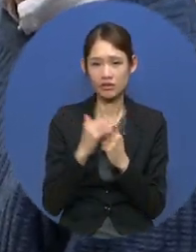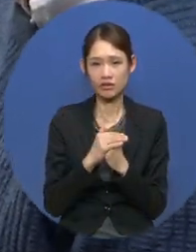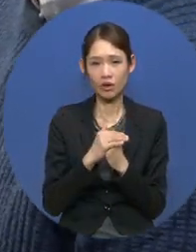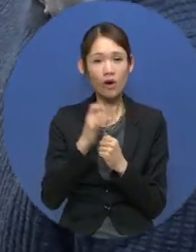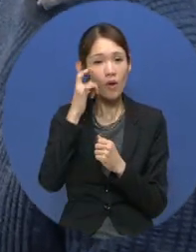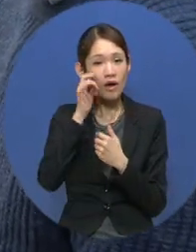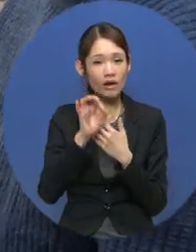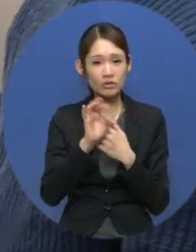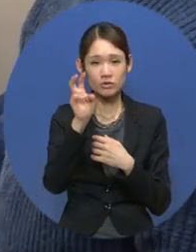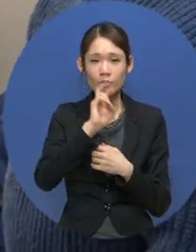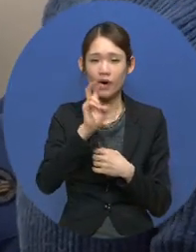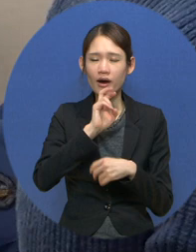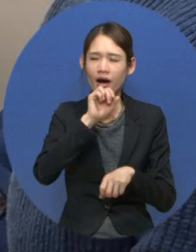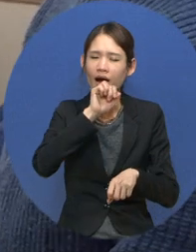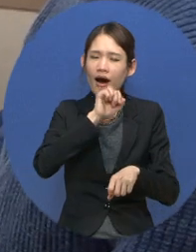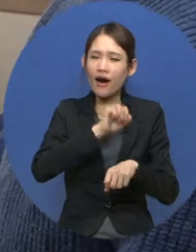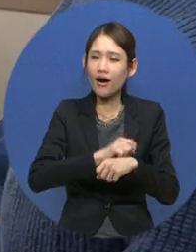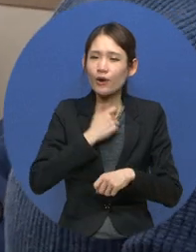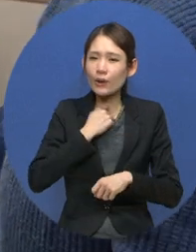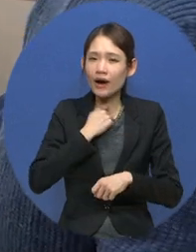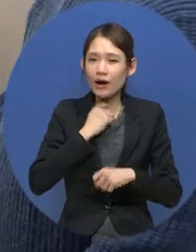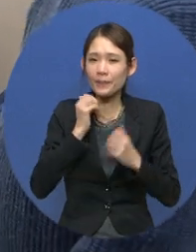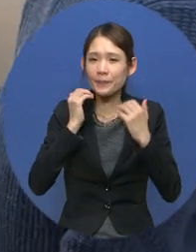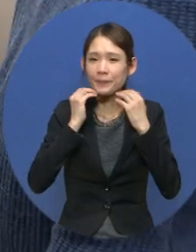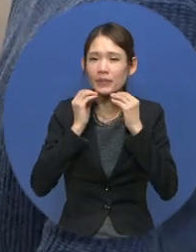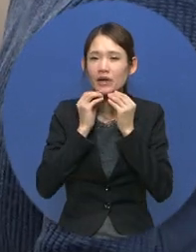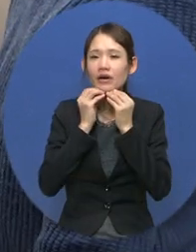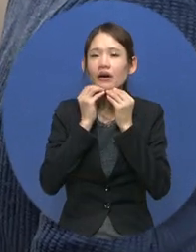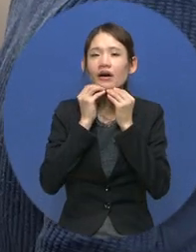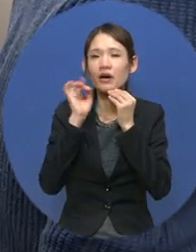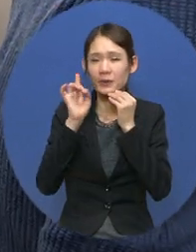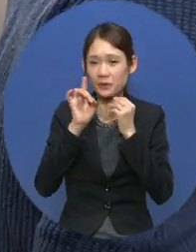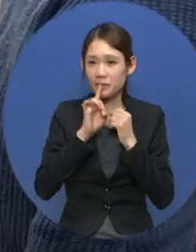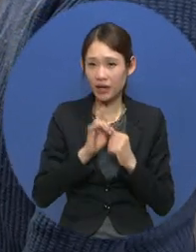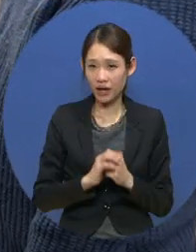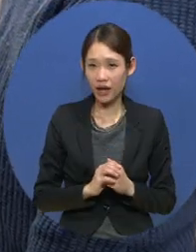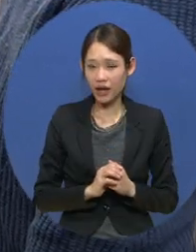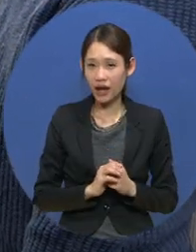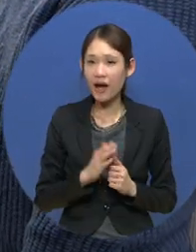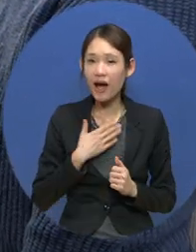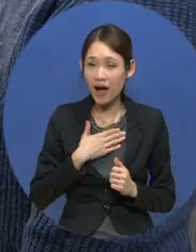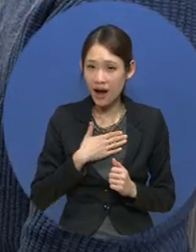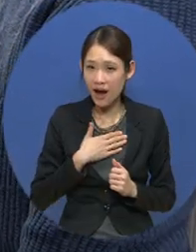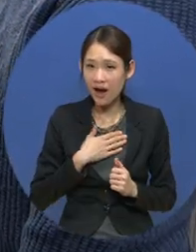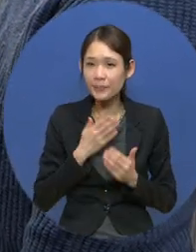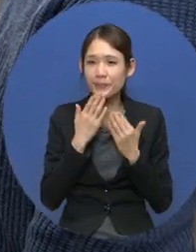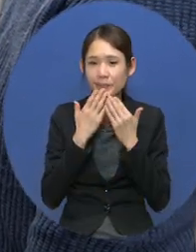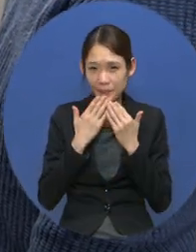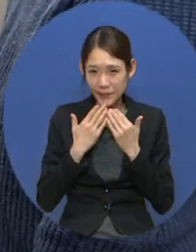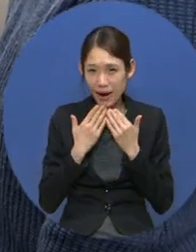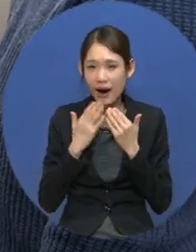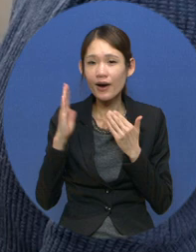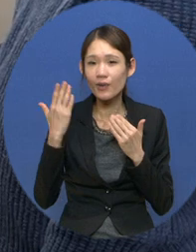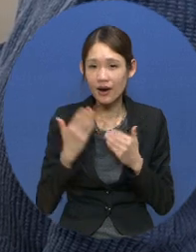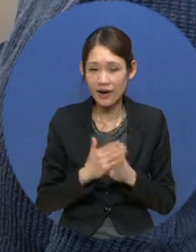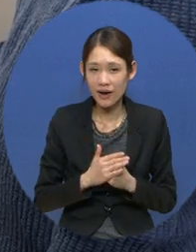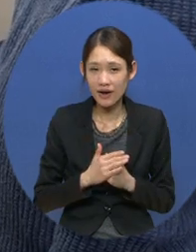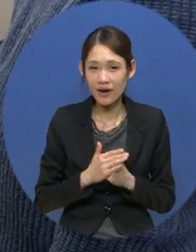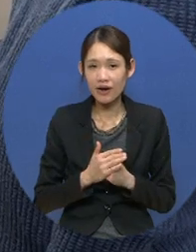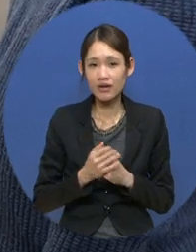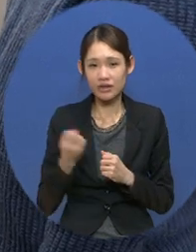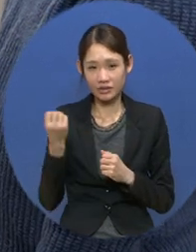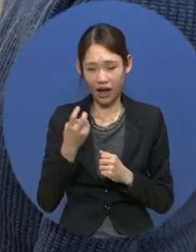노래를 더 잘하고 싶어서 목이 점점 올라가는 거예요. 그러니까 목을 당겨야 돼. 네. 그리고